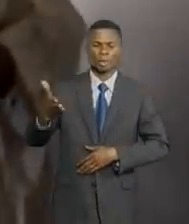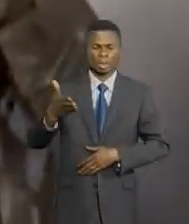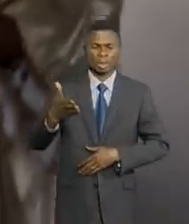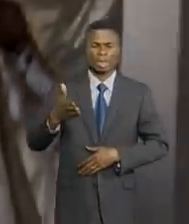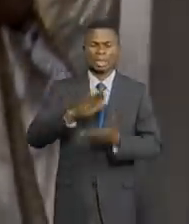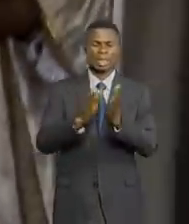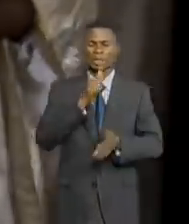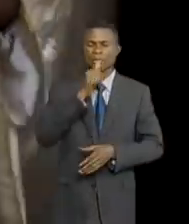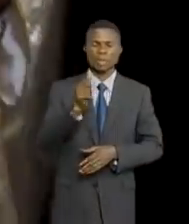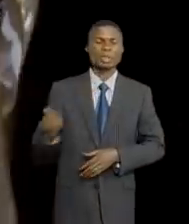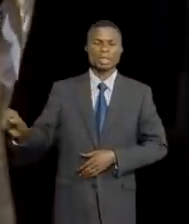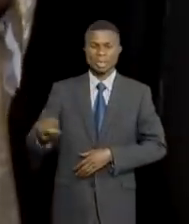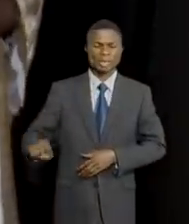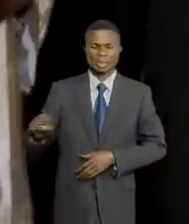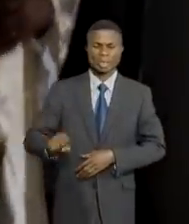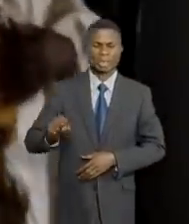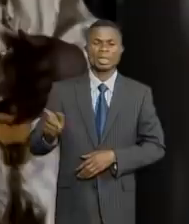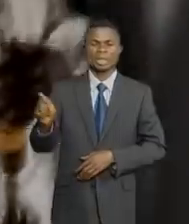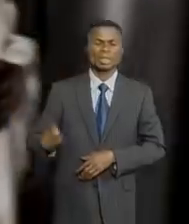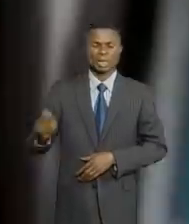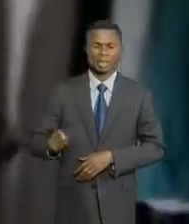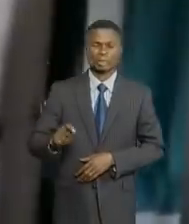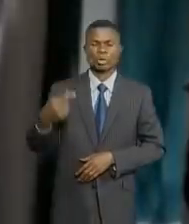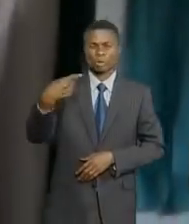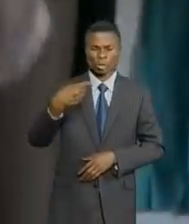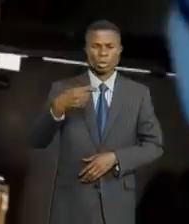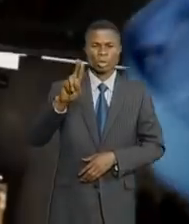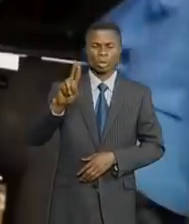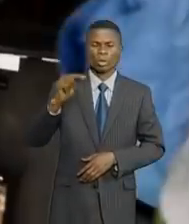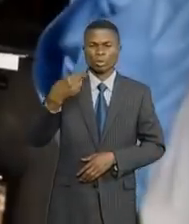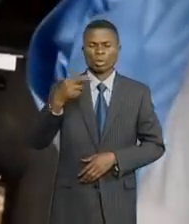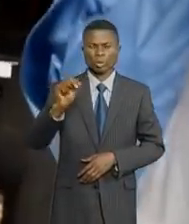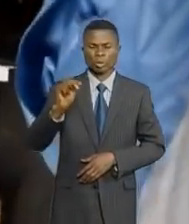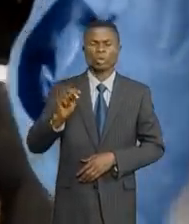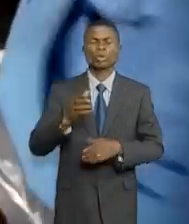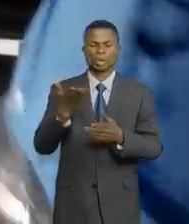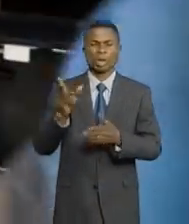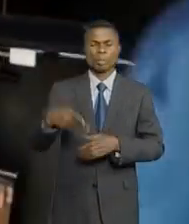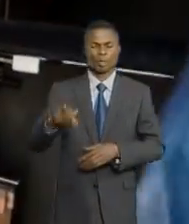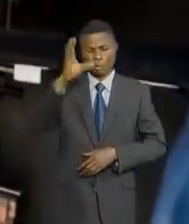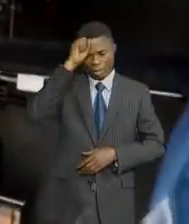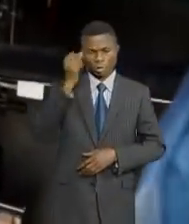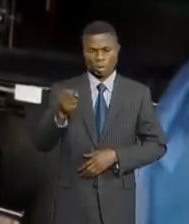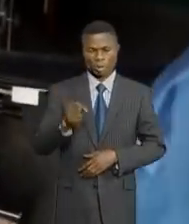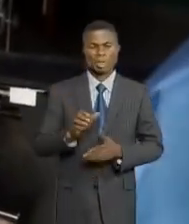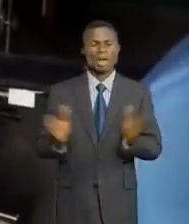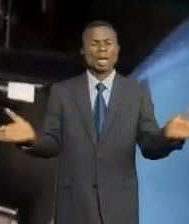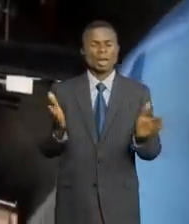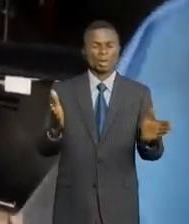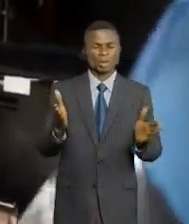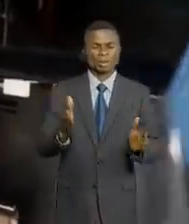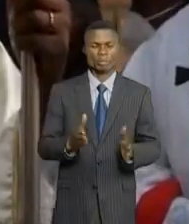désormais fierté du secteur de l'Ozo, territoire de Gungu, diocèse d'Idiofa, province du Kwilu. Ces derniers ont encouragé